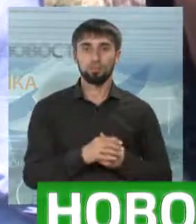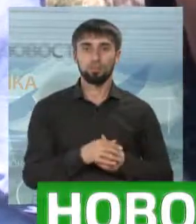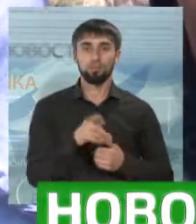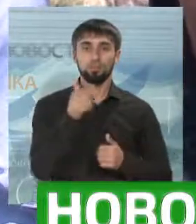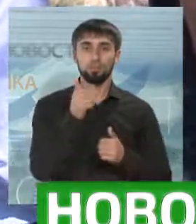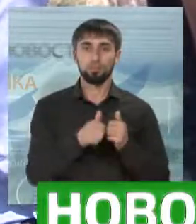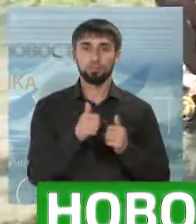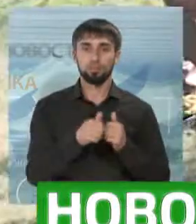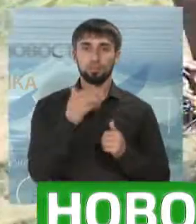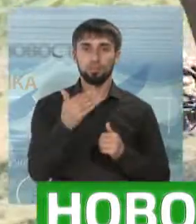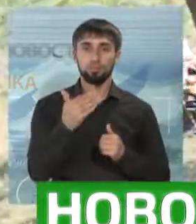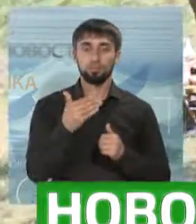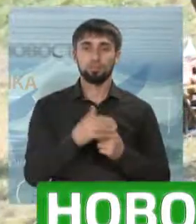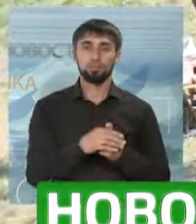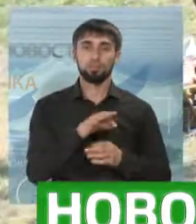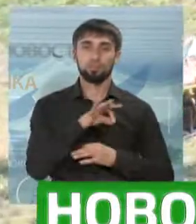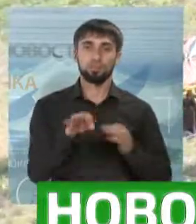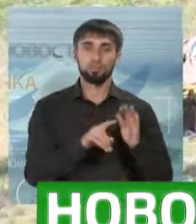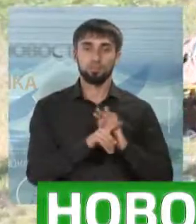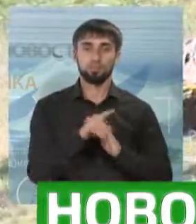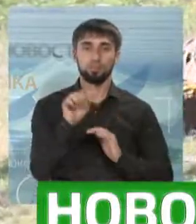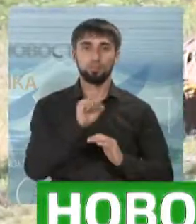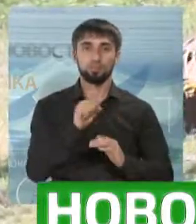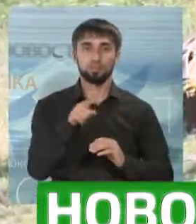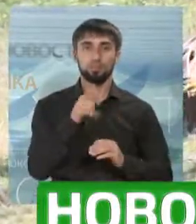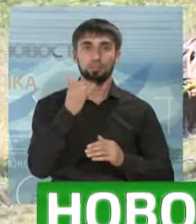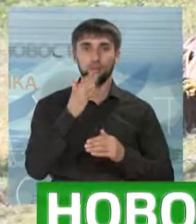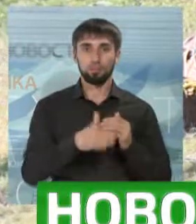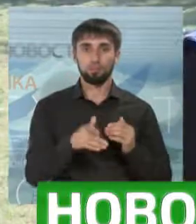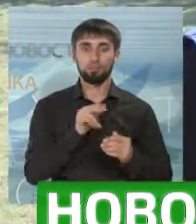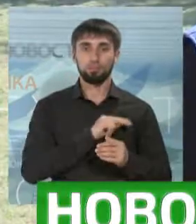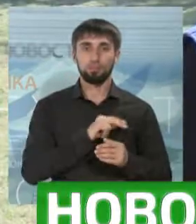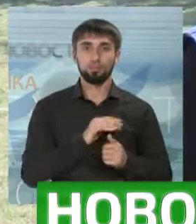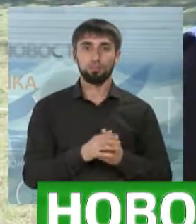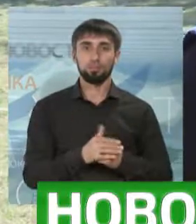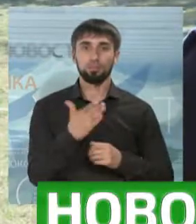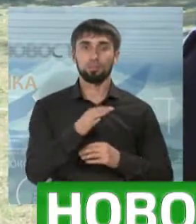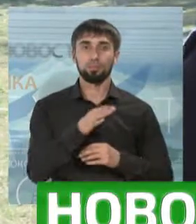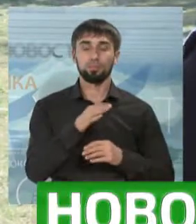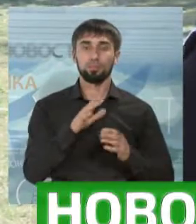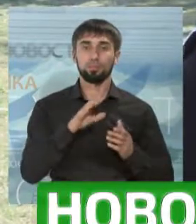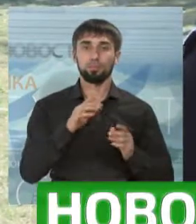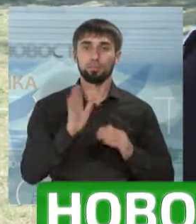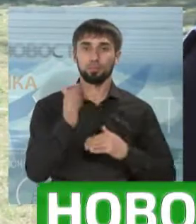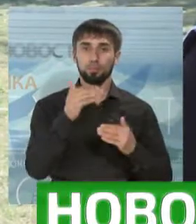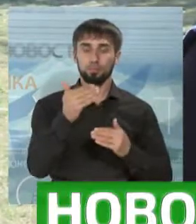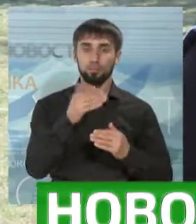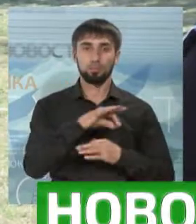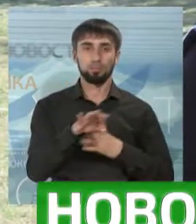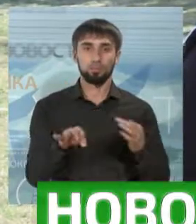длится по 2-3 дня. Проект стартовал в августе, сегодня он завершает работу. В рамках вот этого проекта